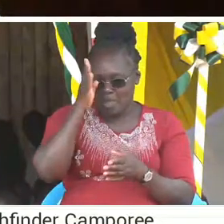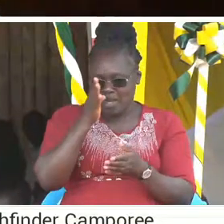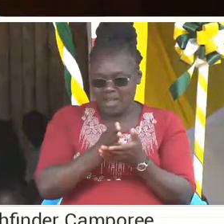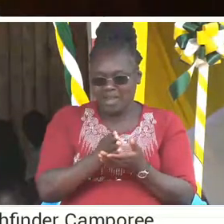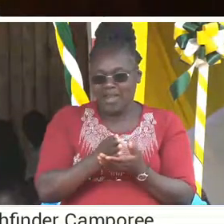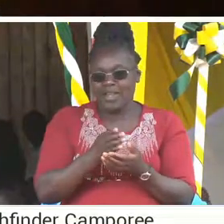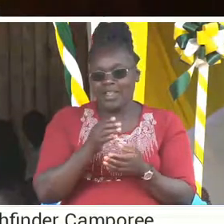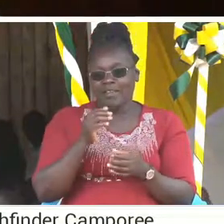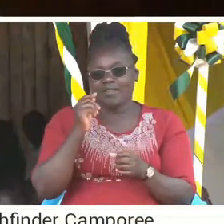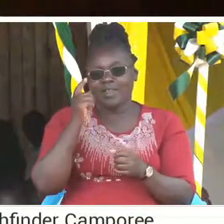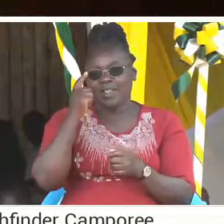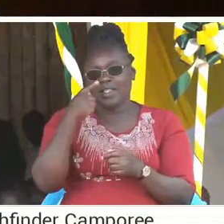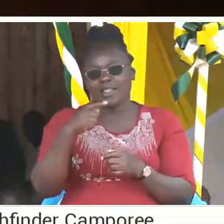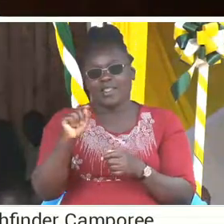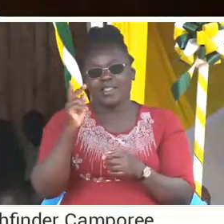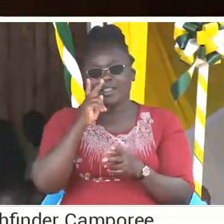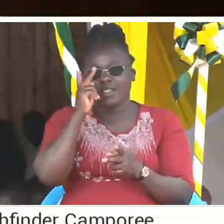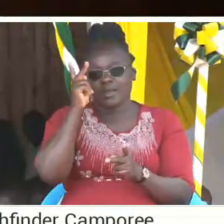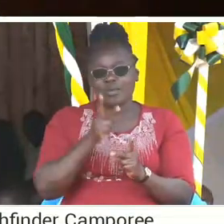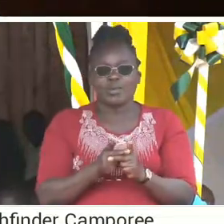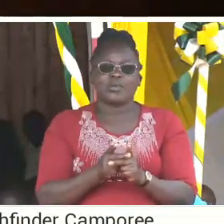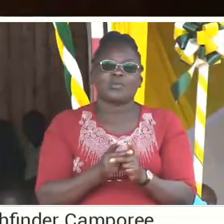Believe in the promise. Believe in the promise.